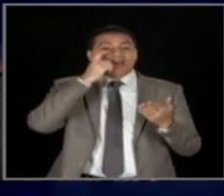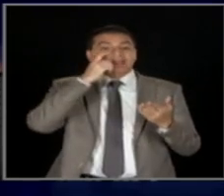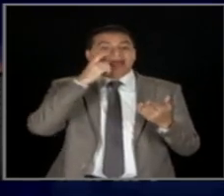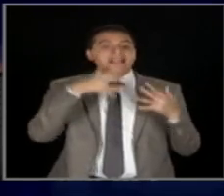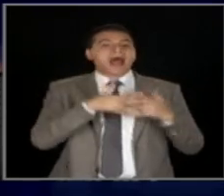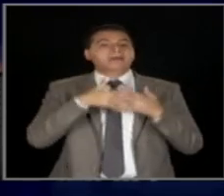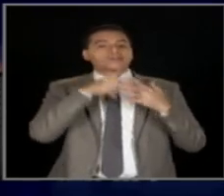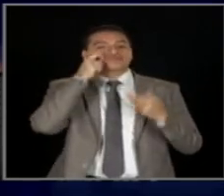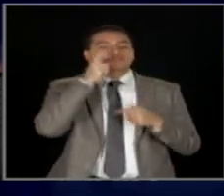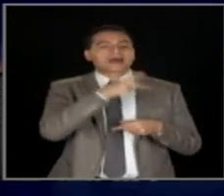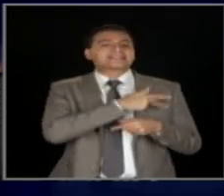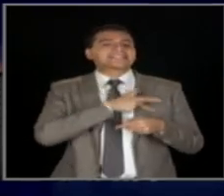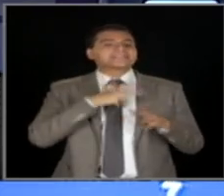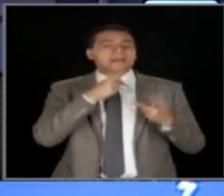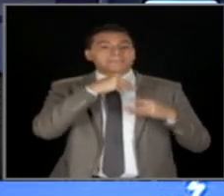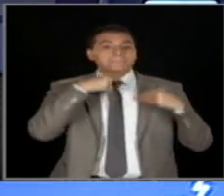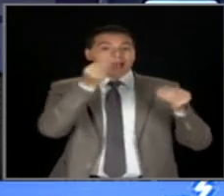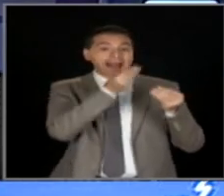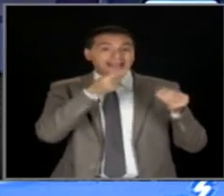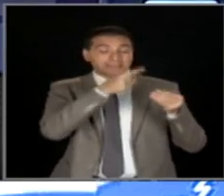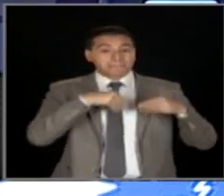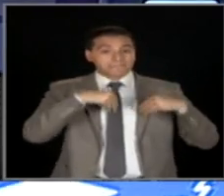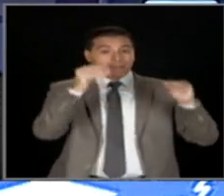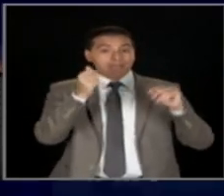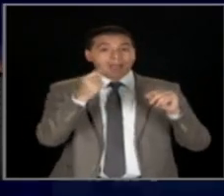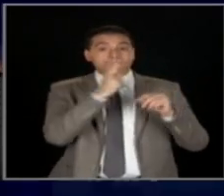1964، اتباعت بكام بقى؟